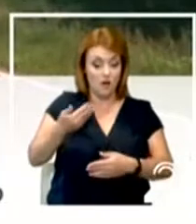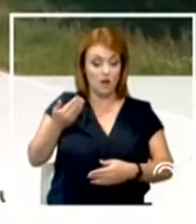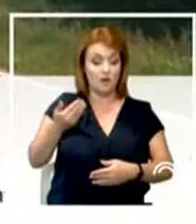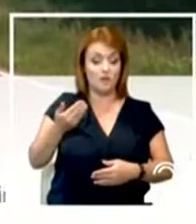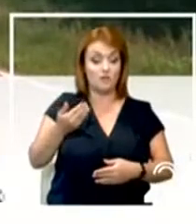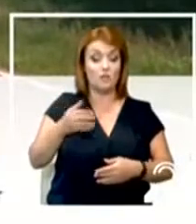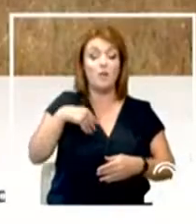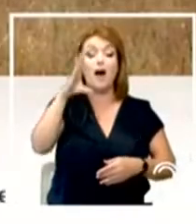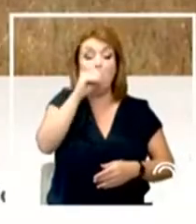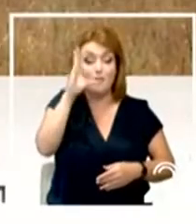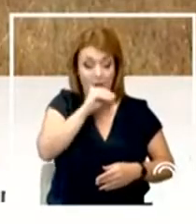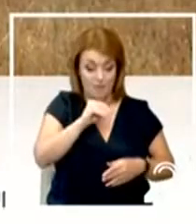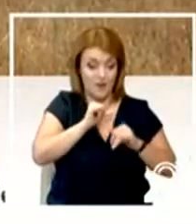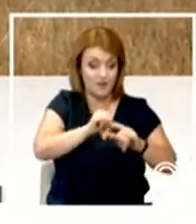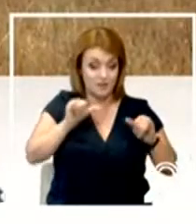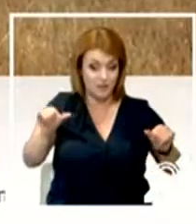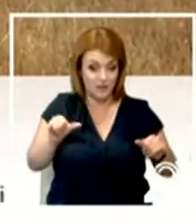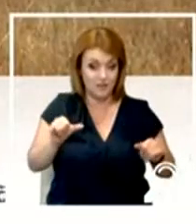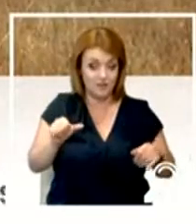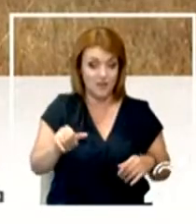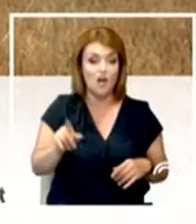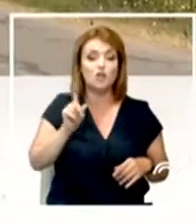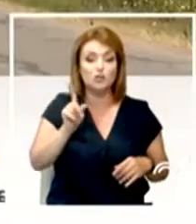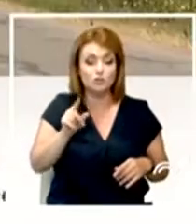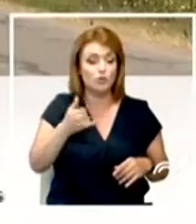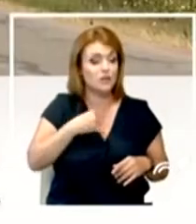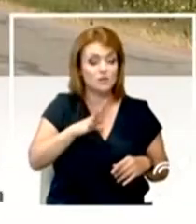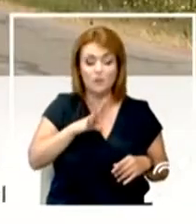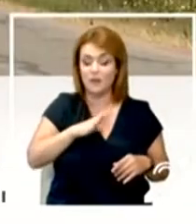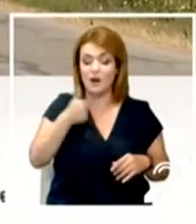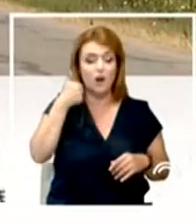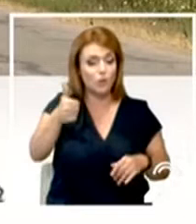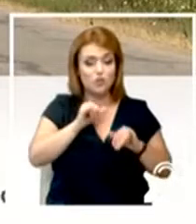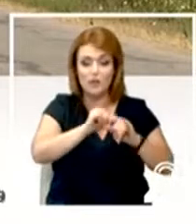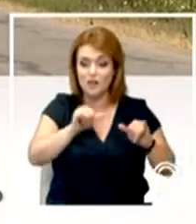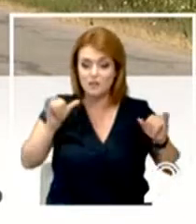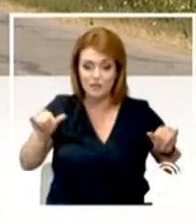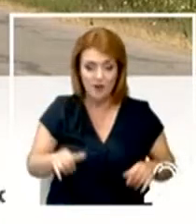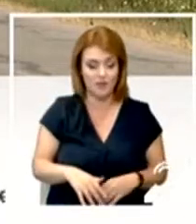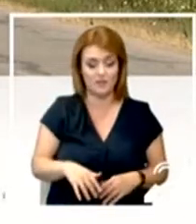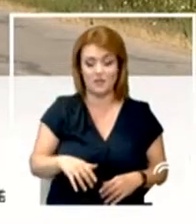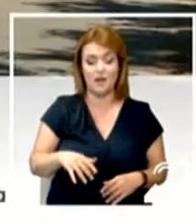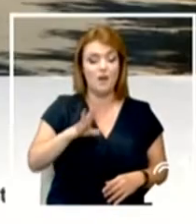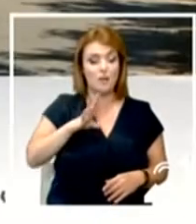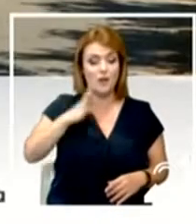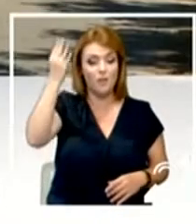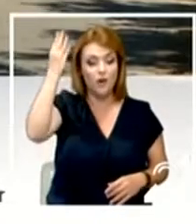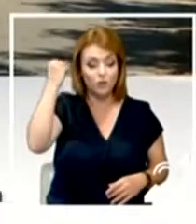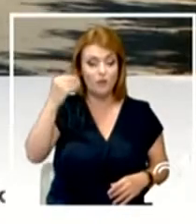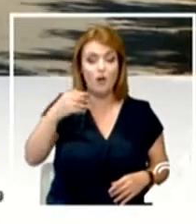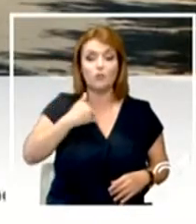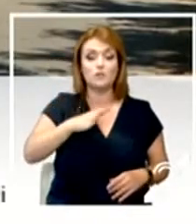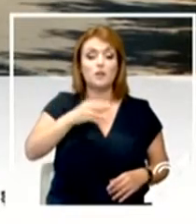baltice mergeam. Dar la urmă am rămas la coadă, din cauza războiului din anul 1992. În satele